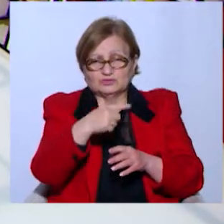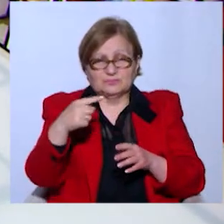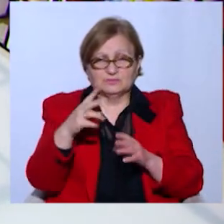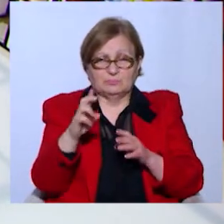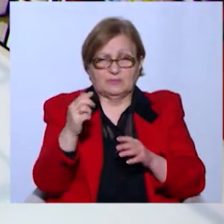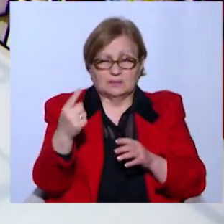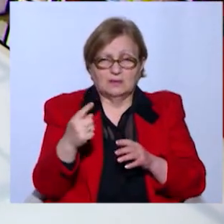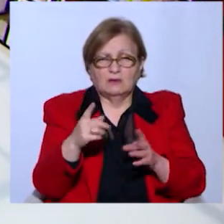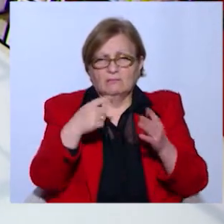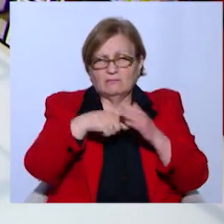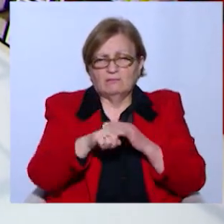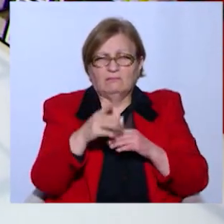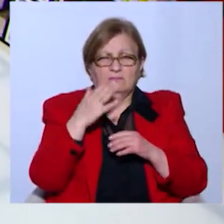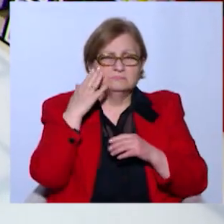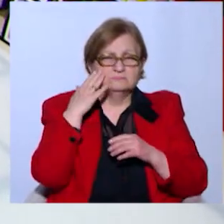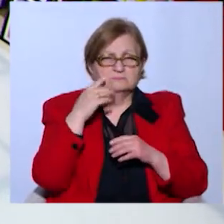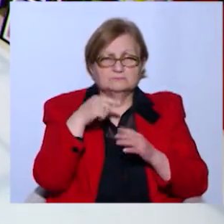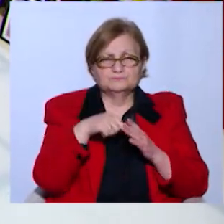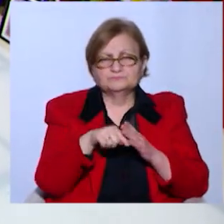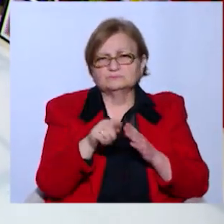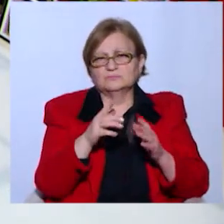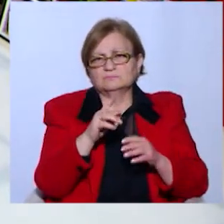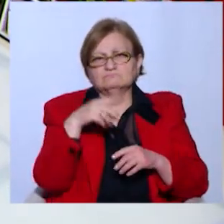და აგრეთვე სამართლიანია, რომ ქუხარისხად n-m